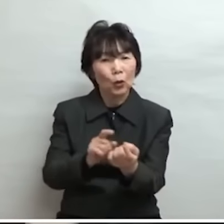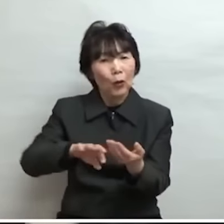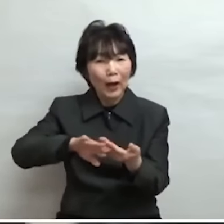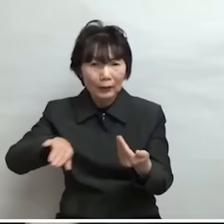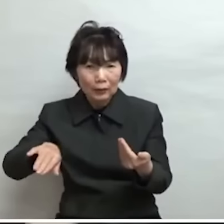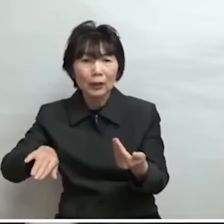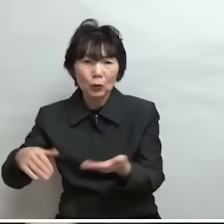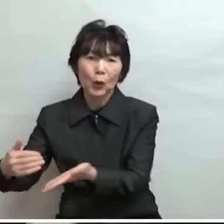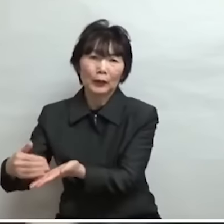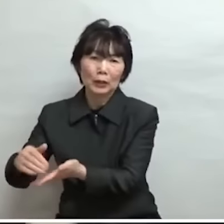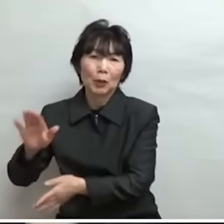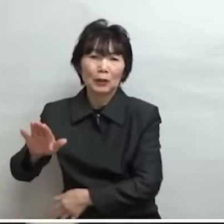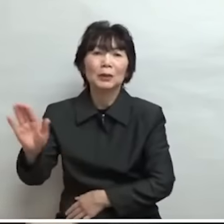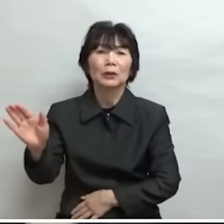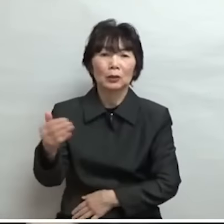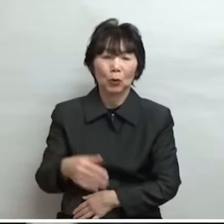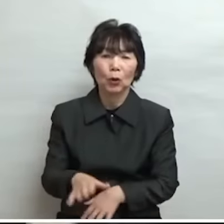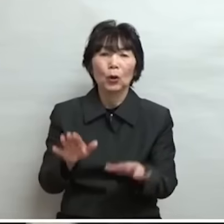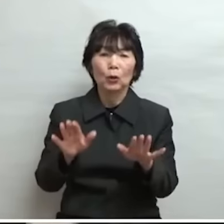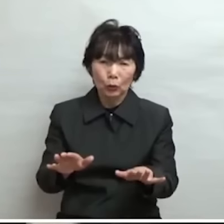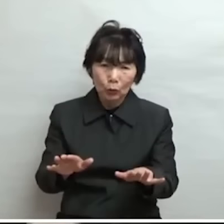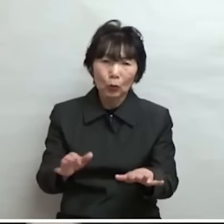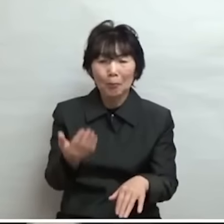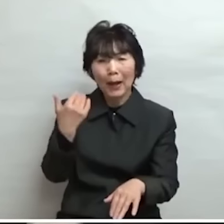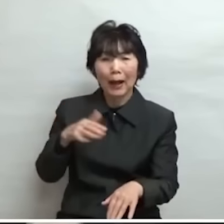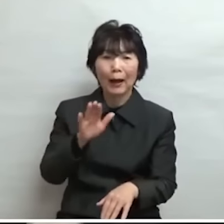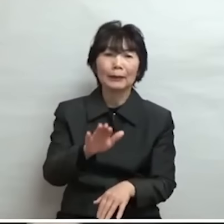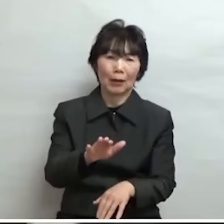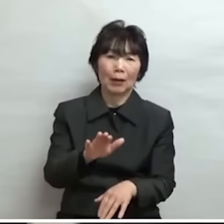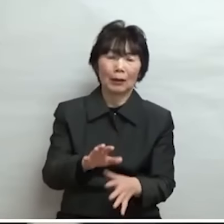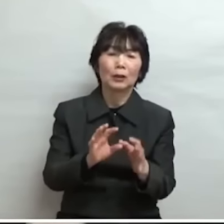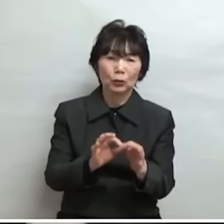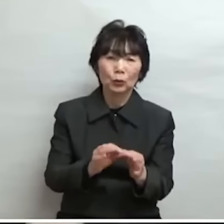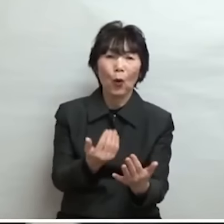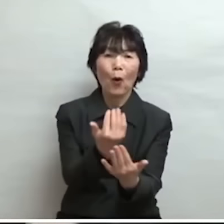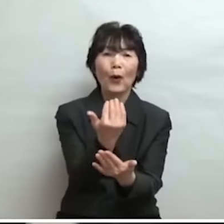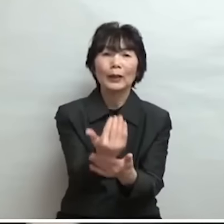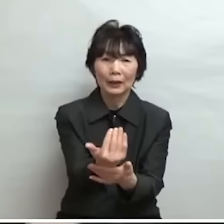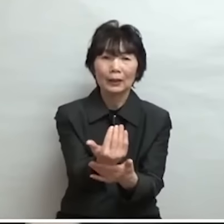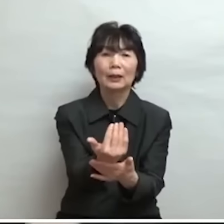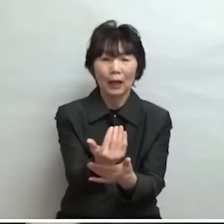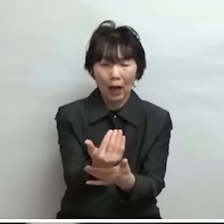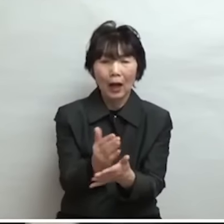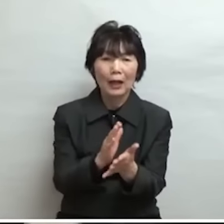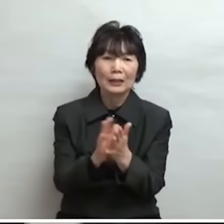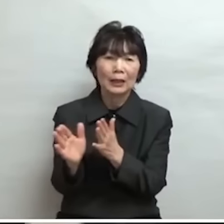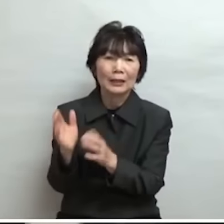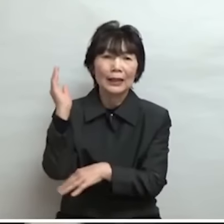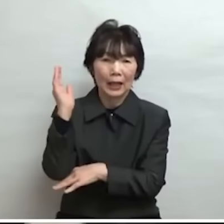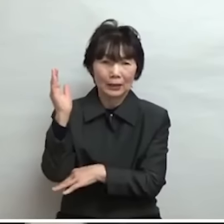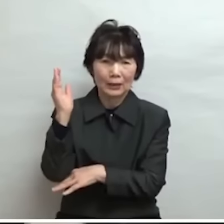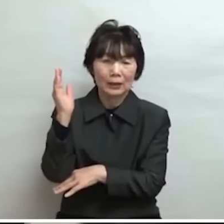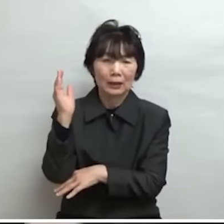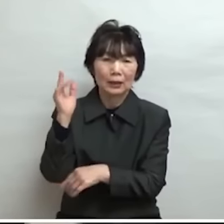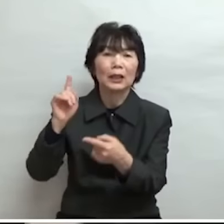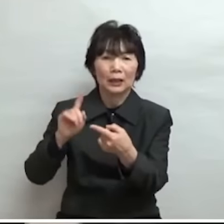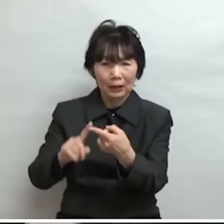ございますけれども、それ時点その行為があったことによってもうすでにその碑そのものが政治的な紛争の対